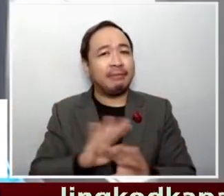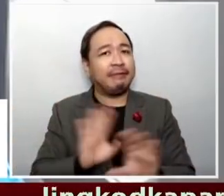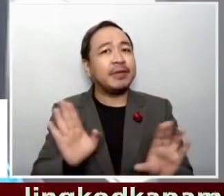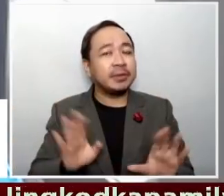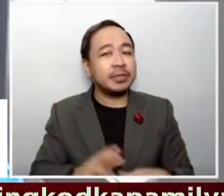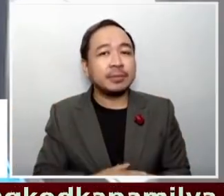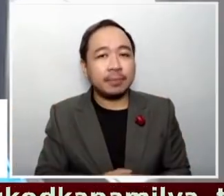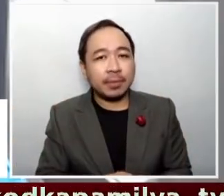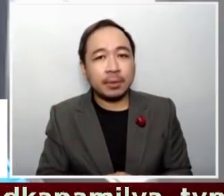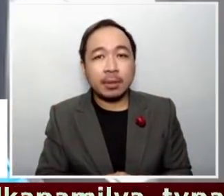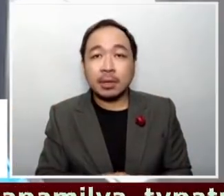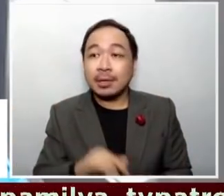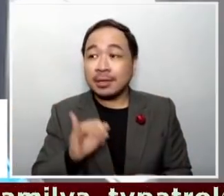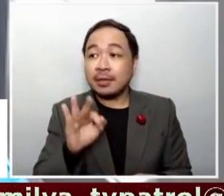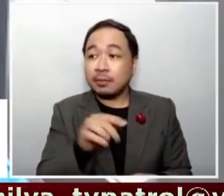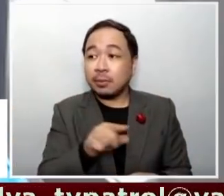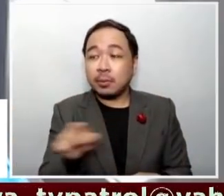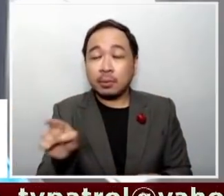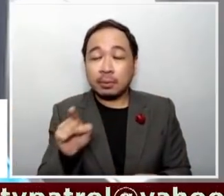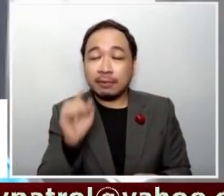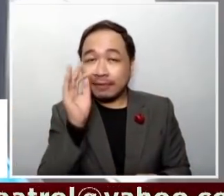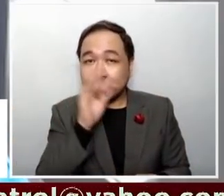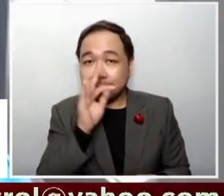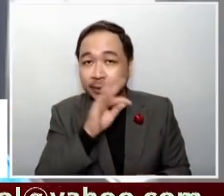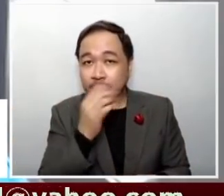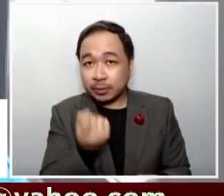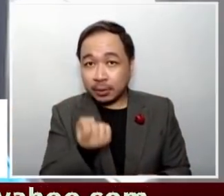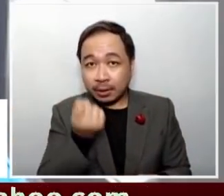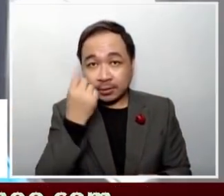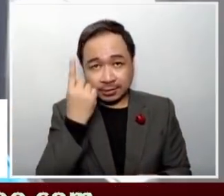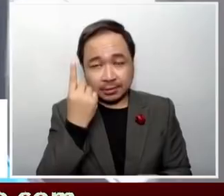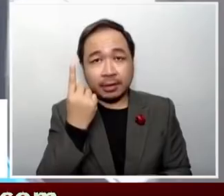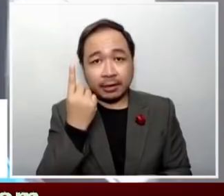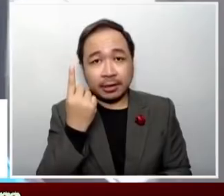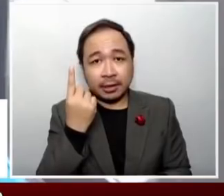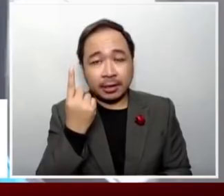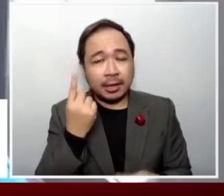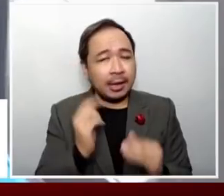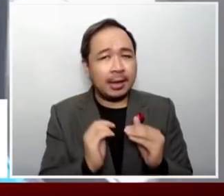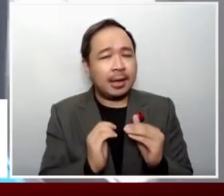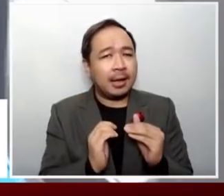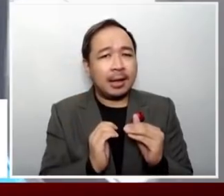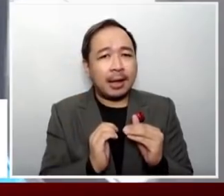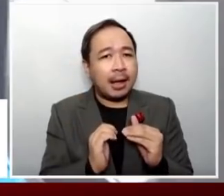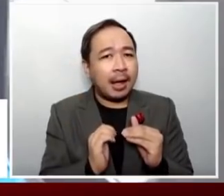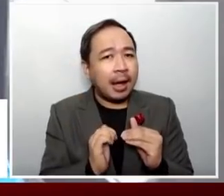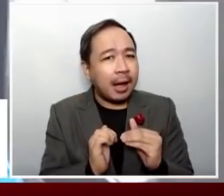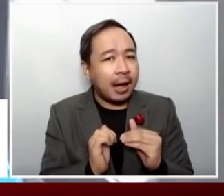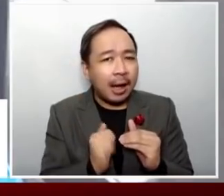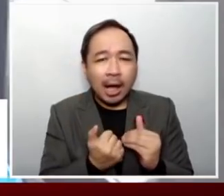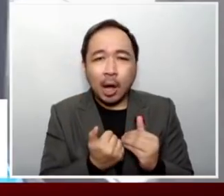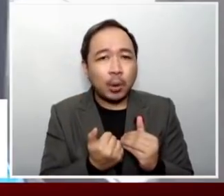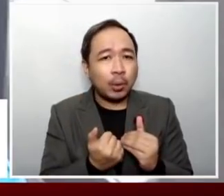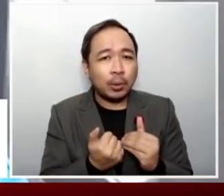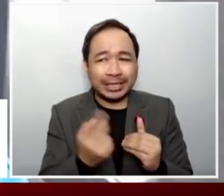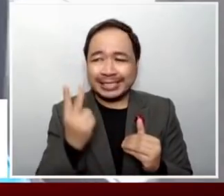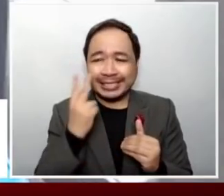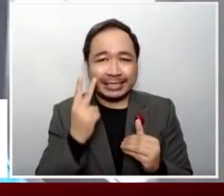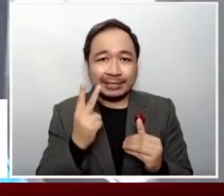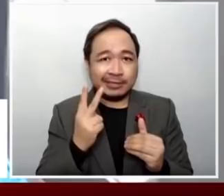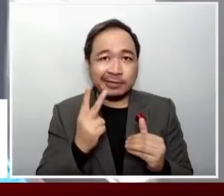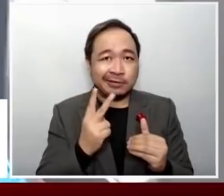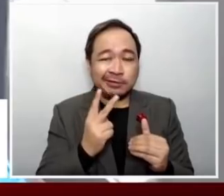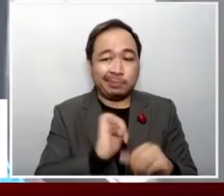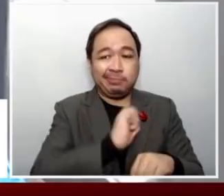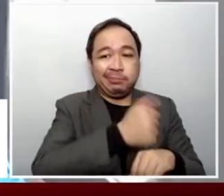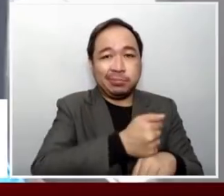voters that the act of placing mere placeholders is a